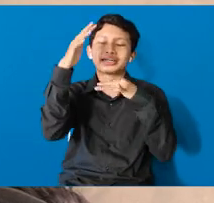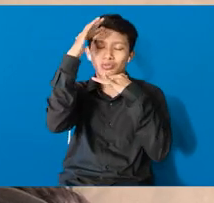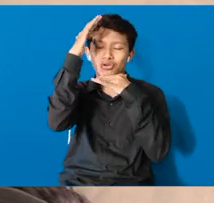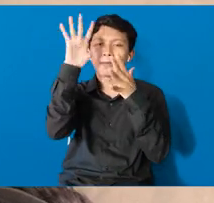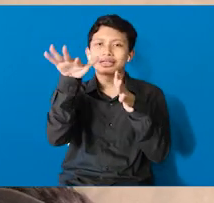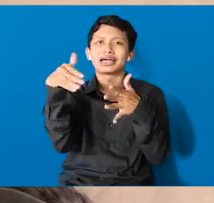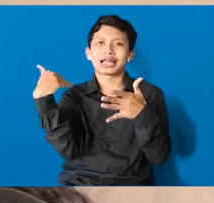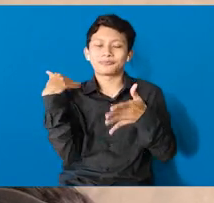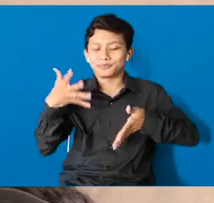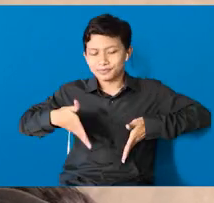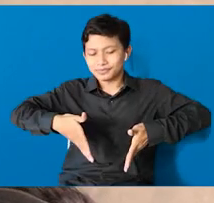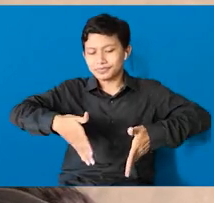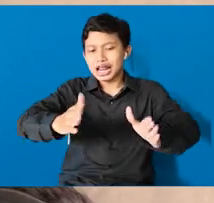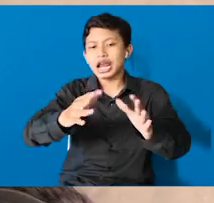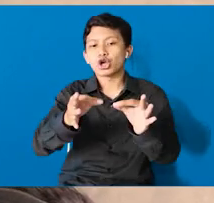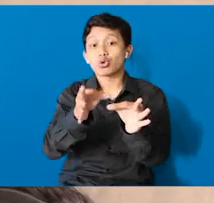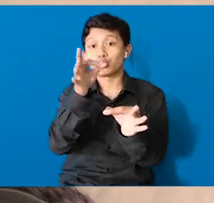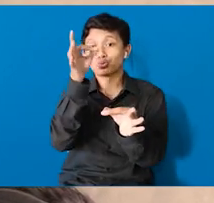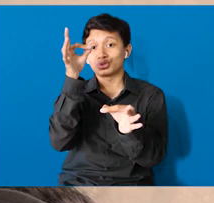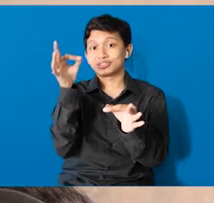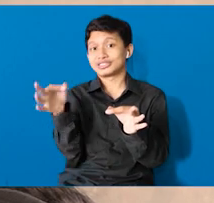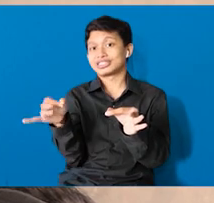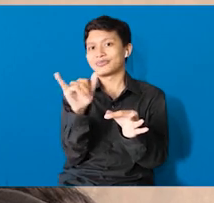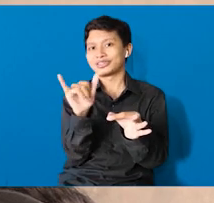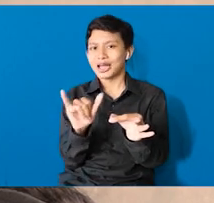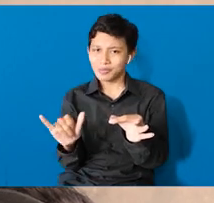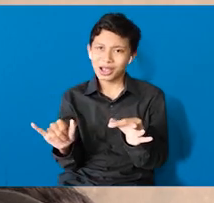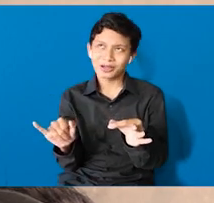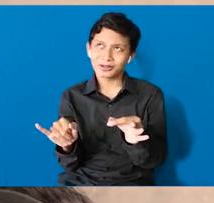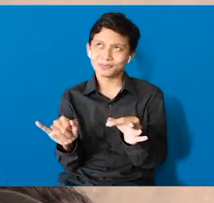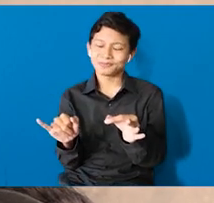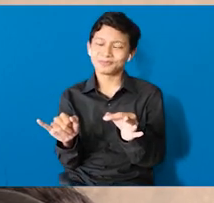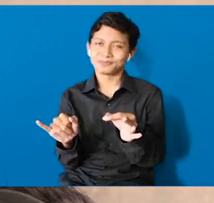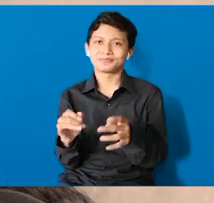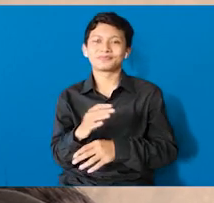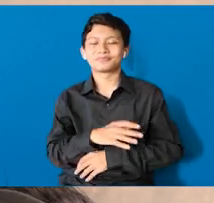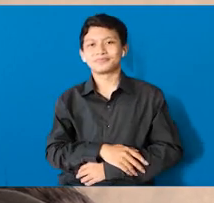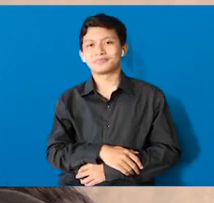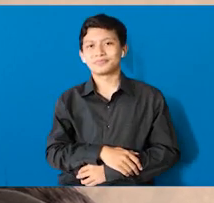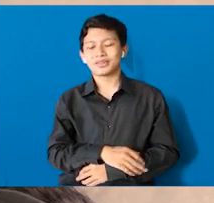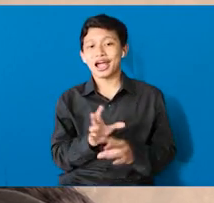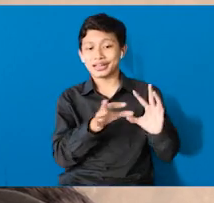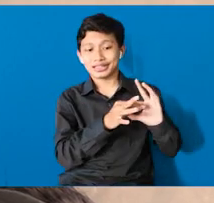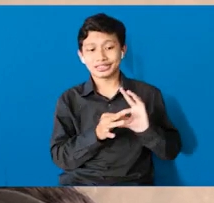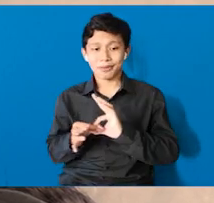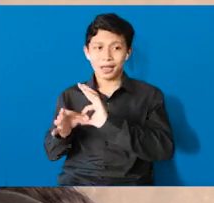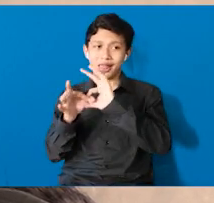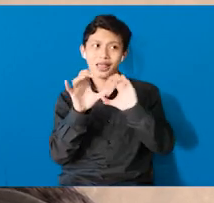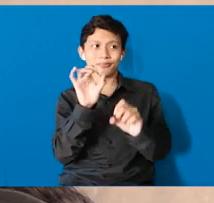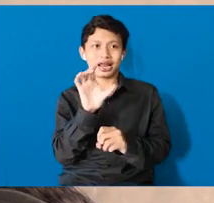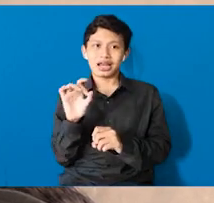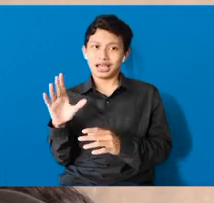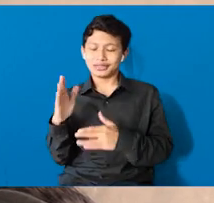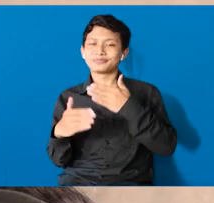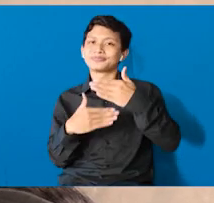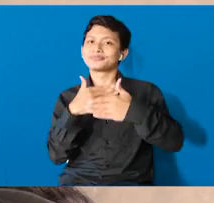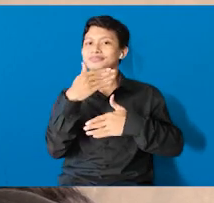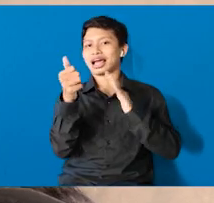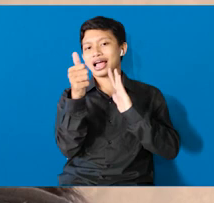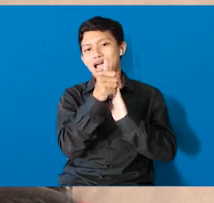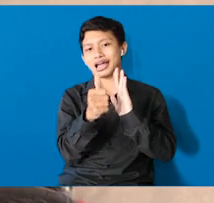ada jalan keluarnya, atau mungkin bisa bersama dengan pihak lain mengenai masalah mobilitas